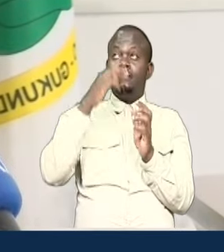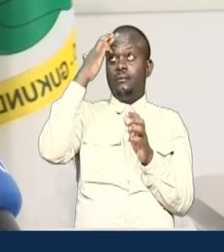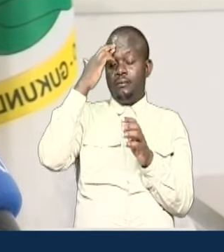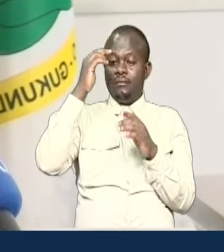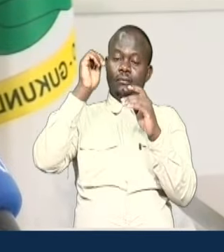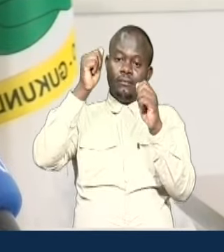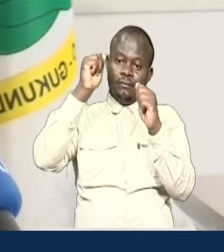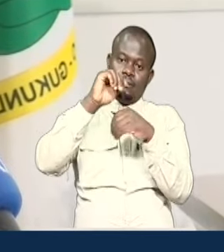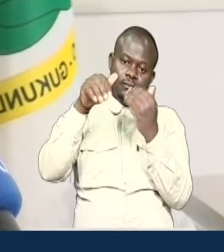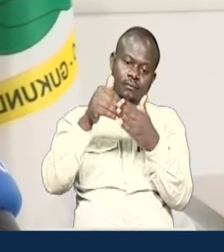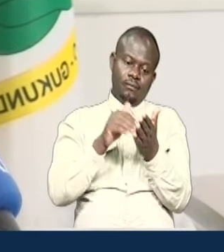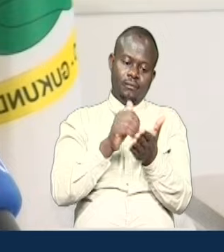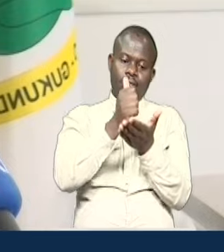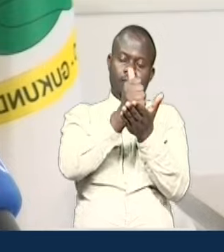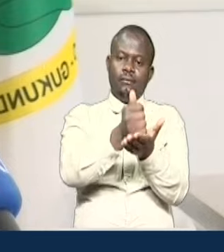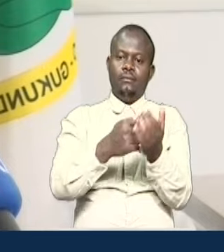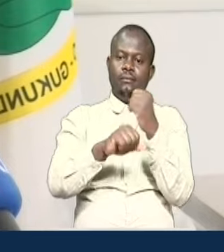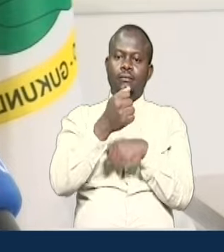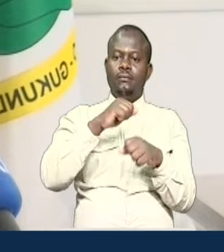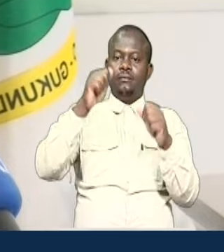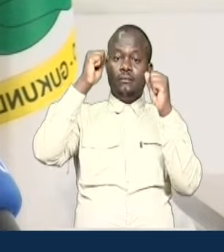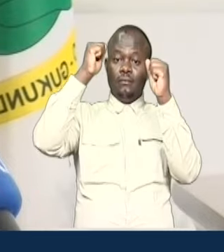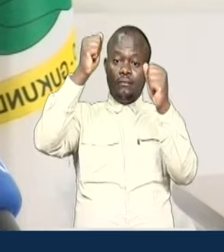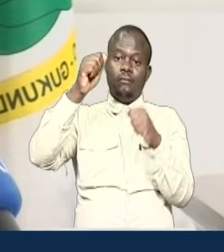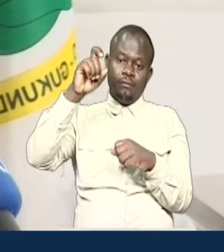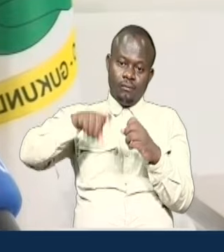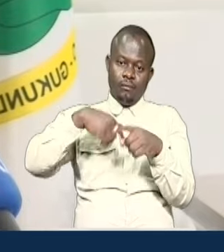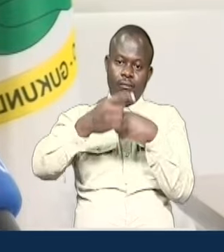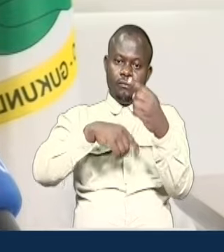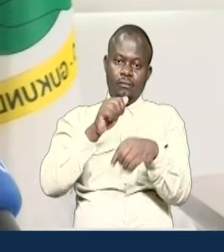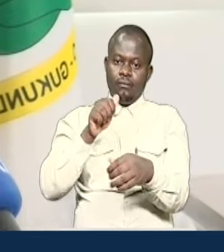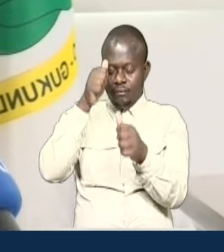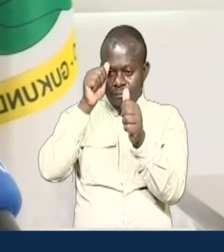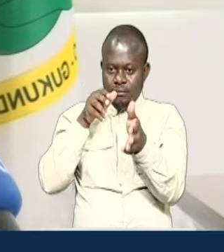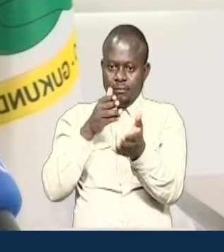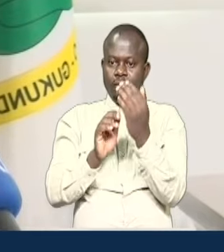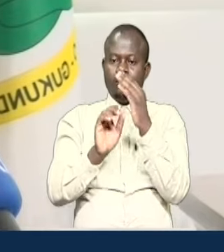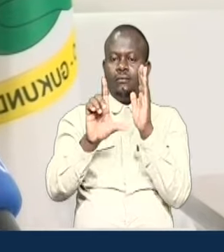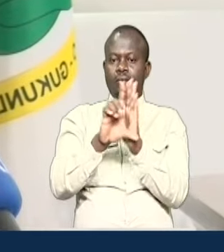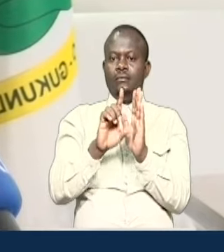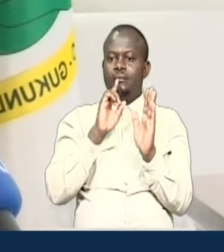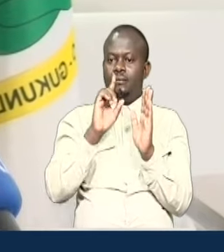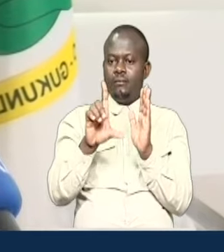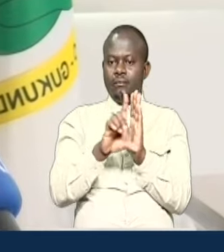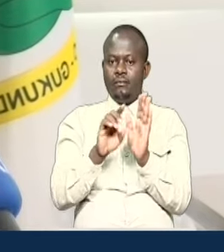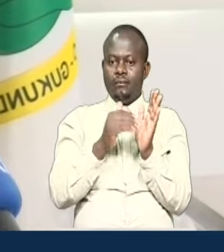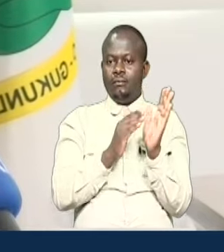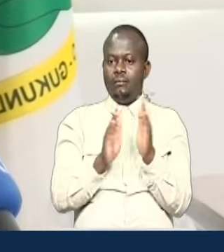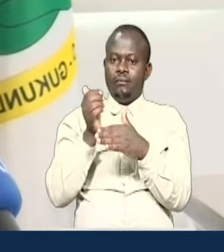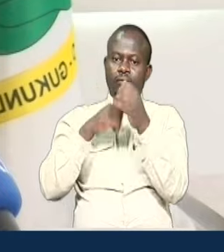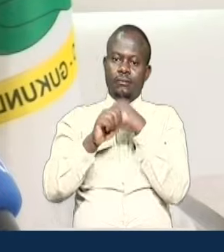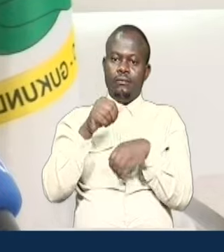abakandida ndetse n'ababafasha mu bikorwa byo kwiyamamaza ko bakomeza gukurikiza amategeko n'amabwiriza ndetse no gutegura ibyo